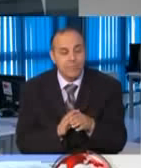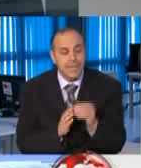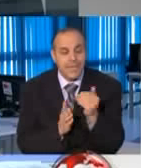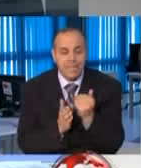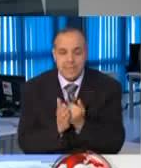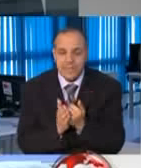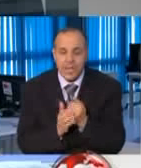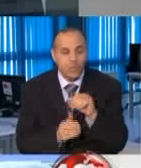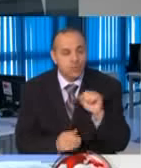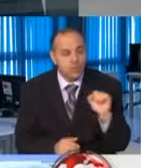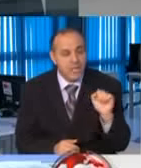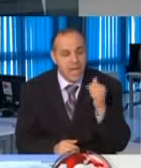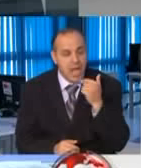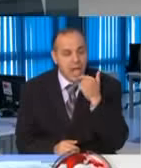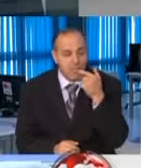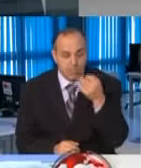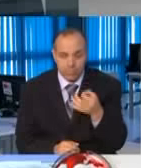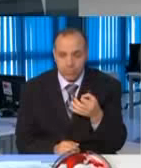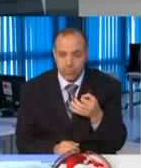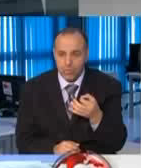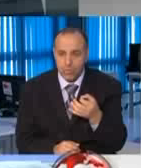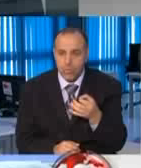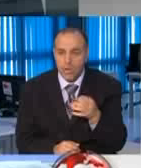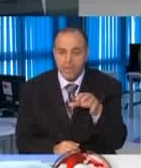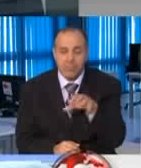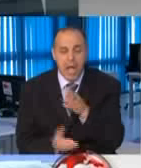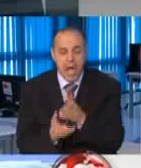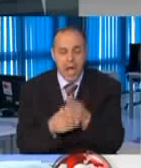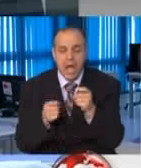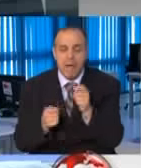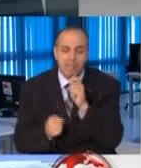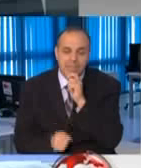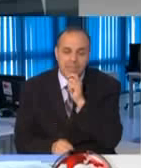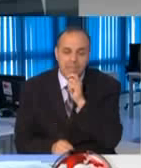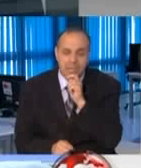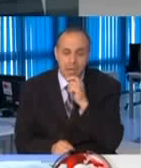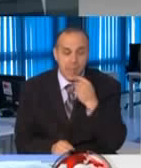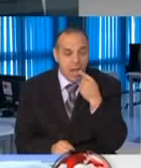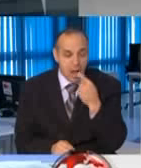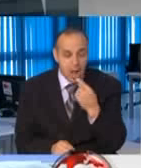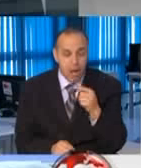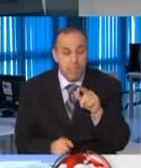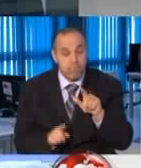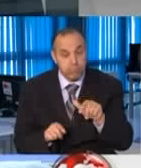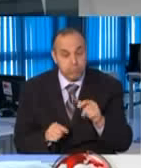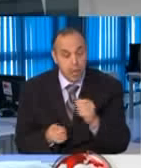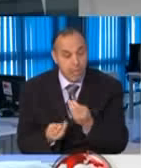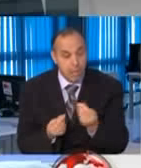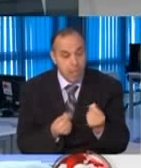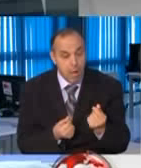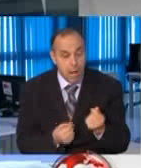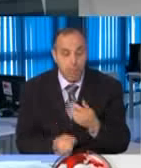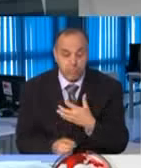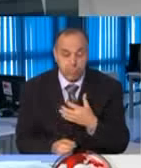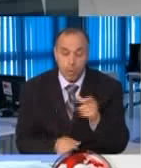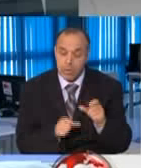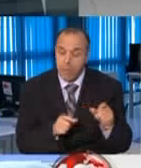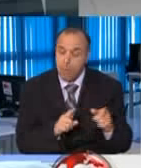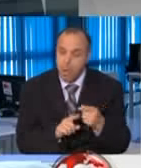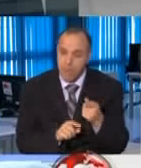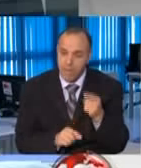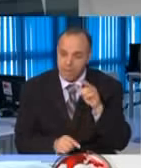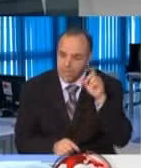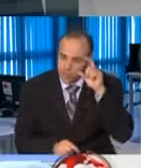الاقتصادية والاجتماعية المعتمد لم يوفي الجهة حقها رغم ما تزخر به من إمكانيات طبيعية وبشرية هامة.